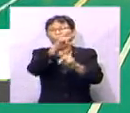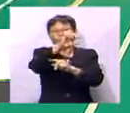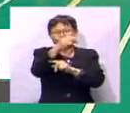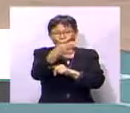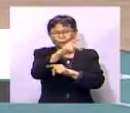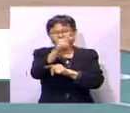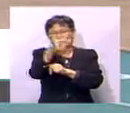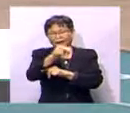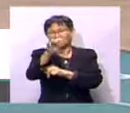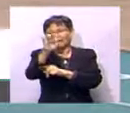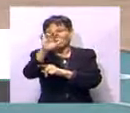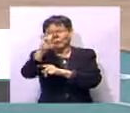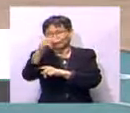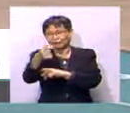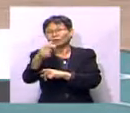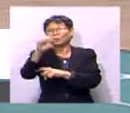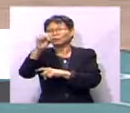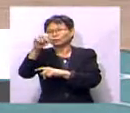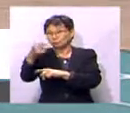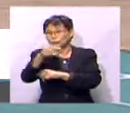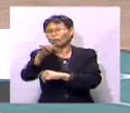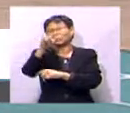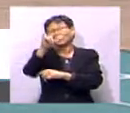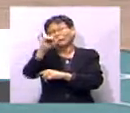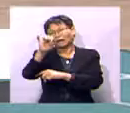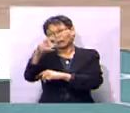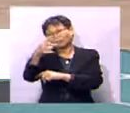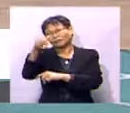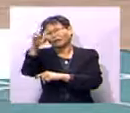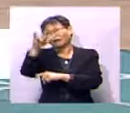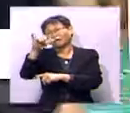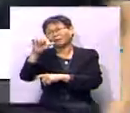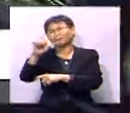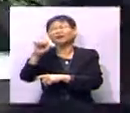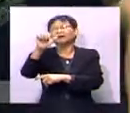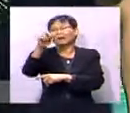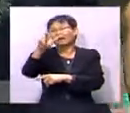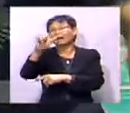Tan Wee Kiong, Aaron Chia, So Wee, Hyo Yi dan Arif Latif.